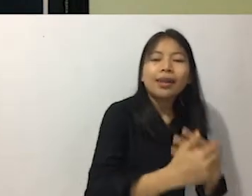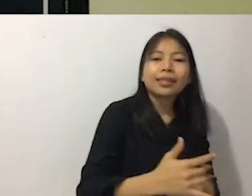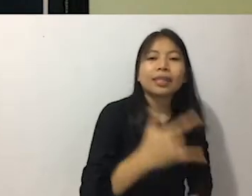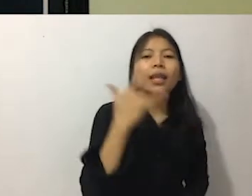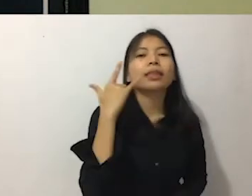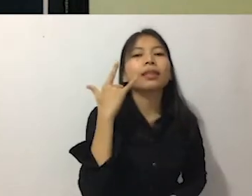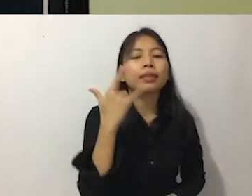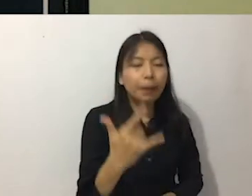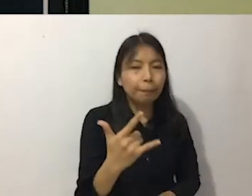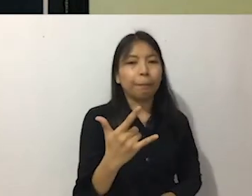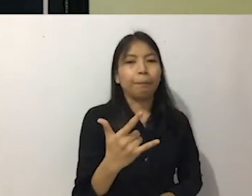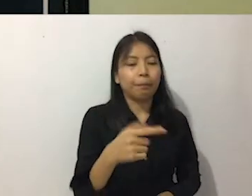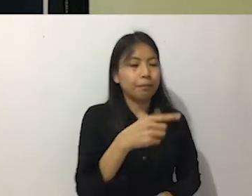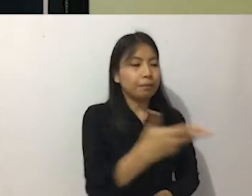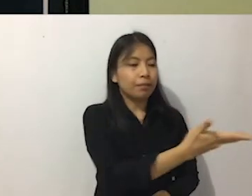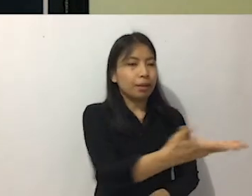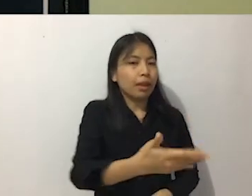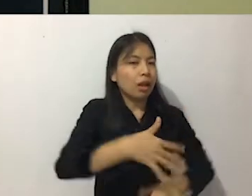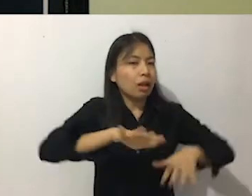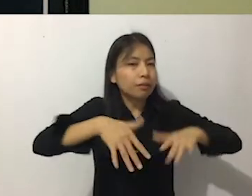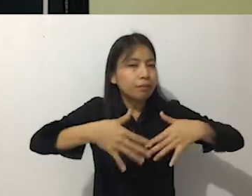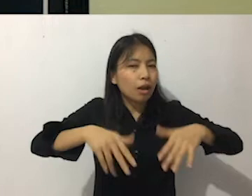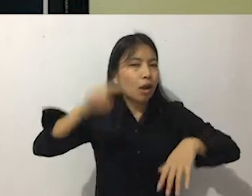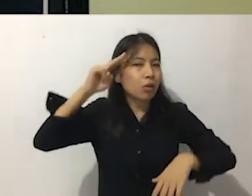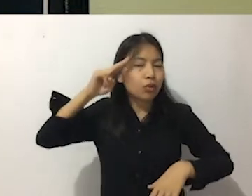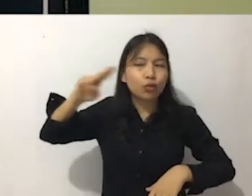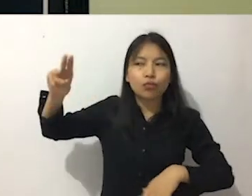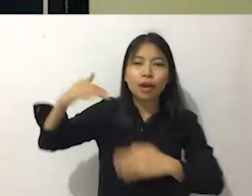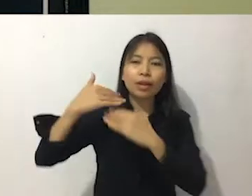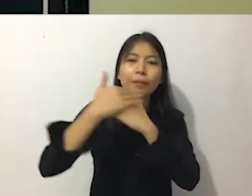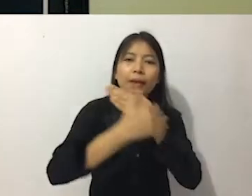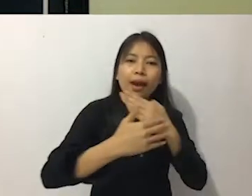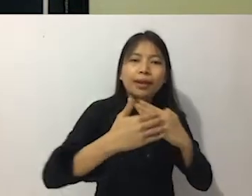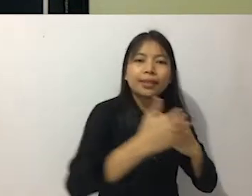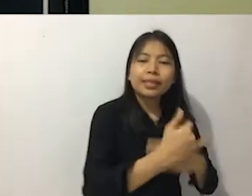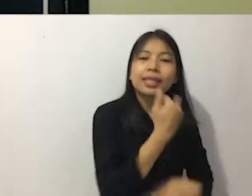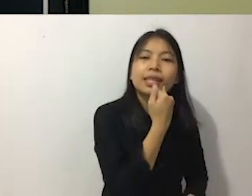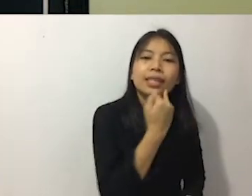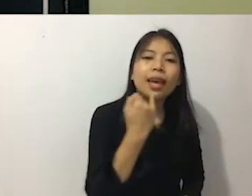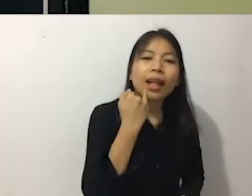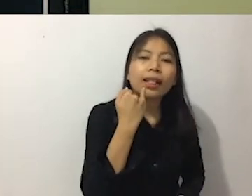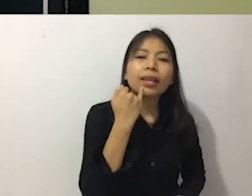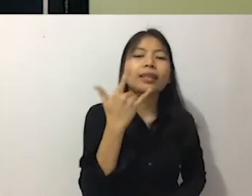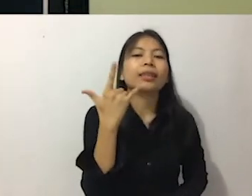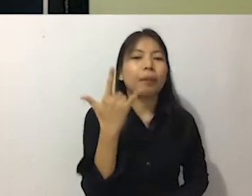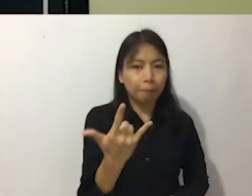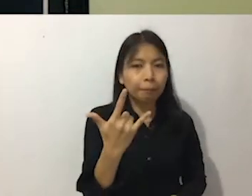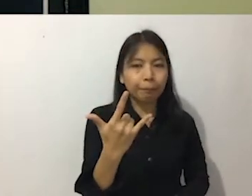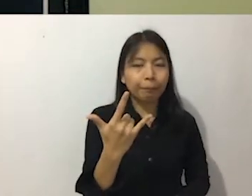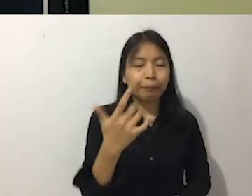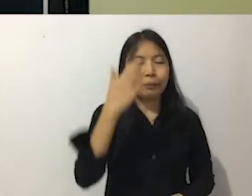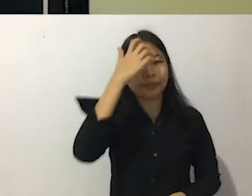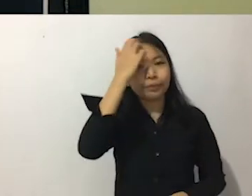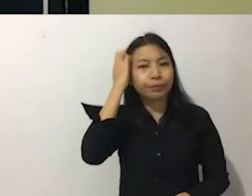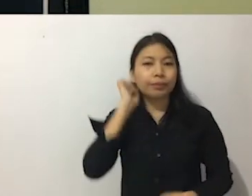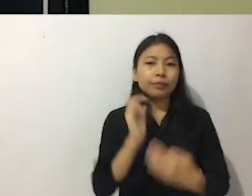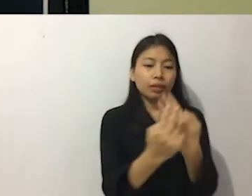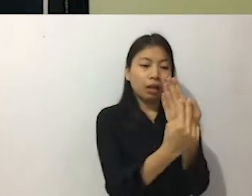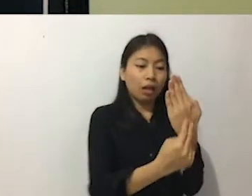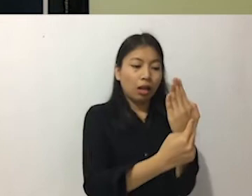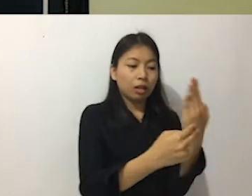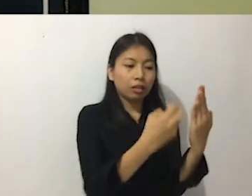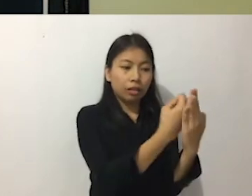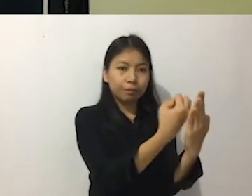kelemahan-kelemahan mereka. Firman ini disampaikan kepada kita. Alkitab berkata kita berharga.